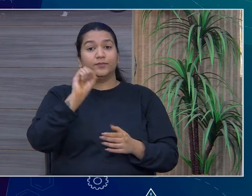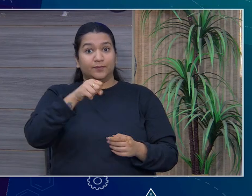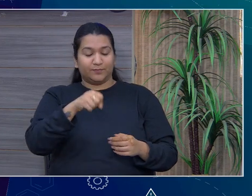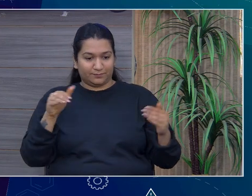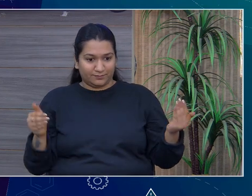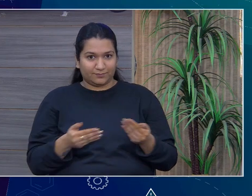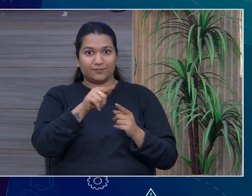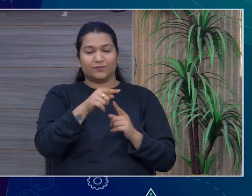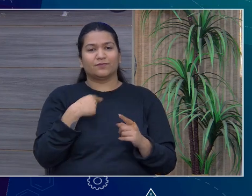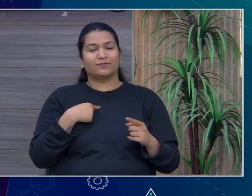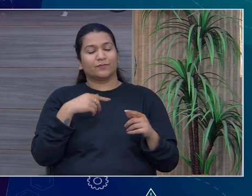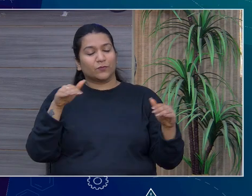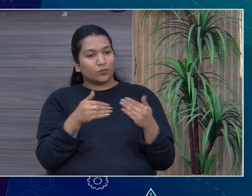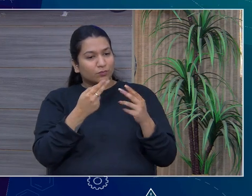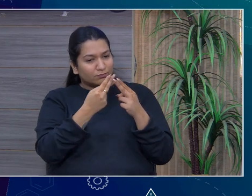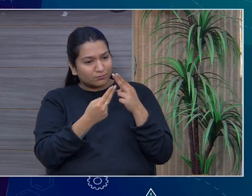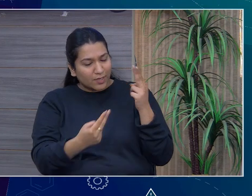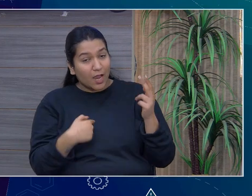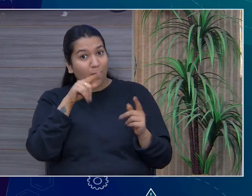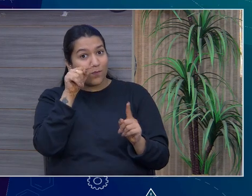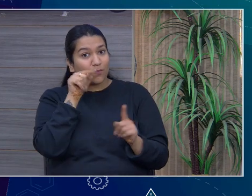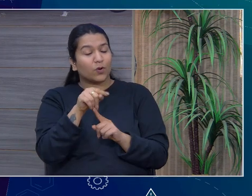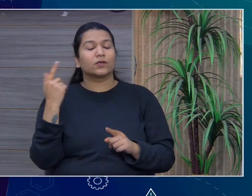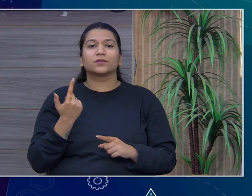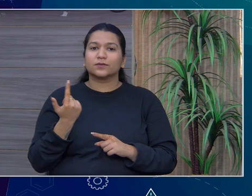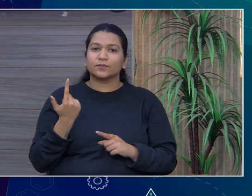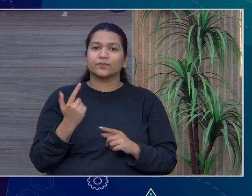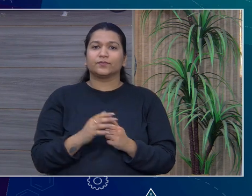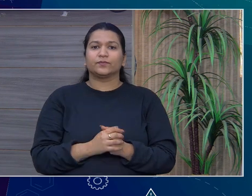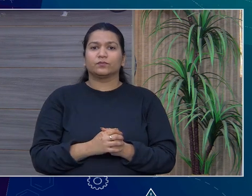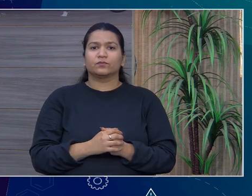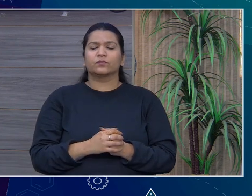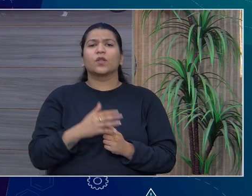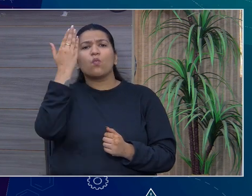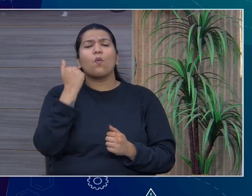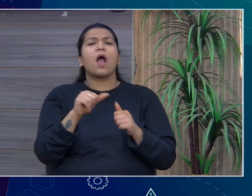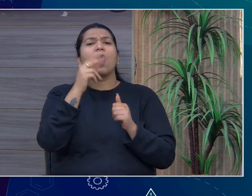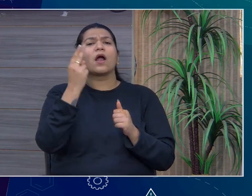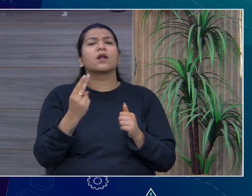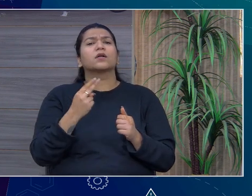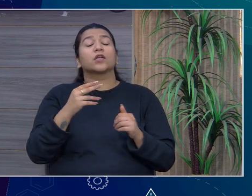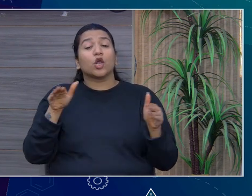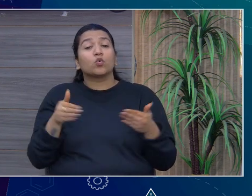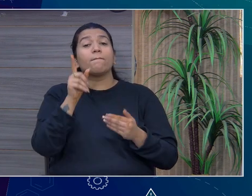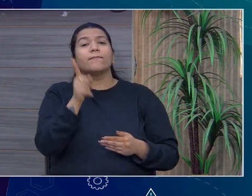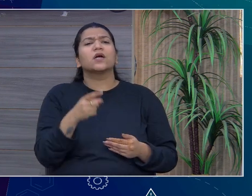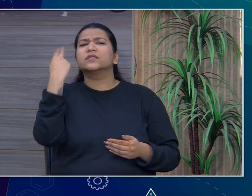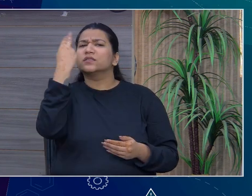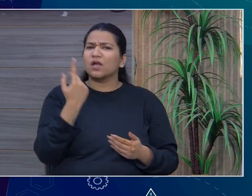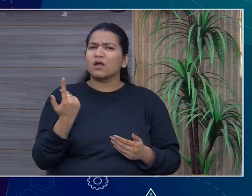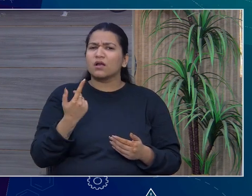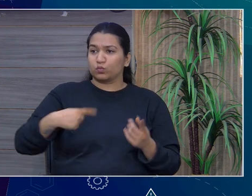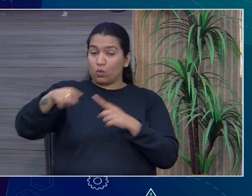बोली अभी बीच में जब मैंने आपका इंटरेस्ट सुना कि हमें क्यों फाइन आर्ट्स को इंट्रोड्यूस करना चाहिए क्लासेस के